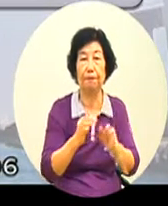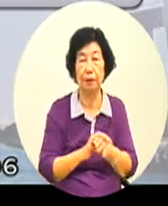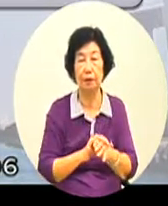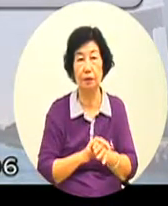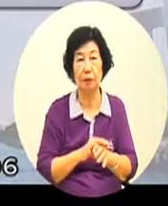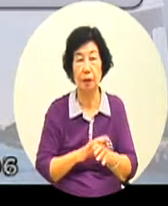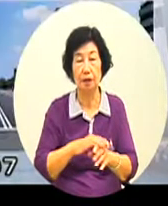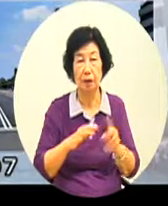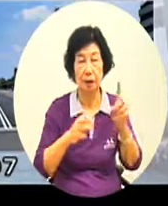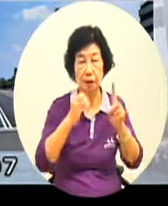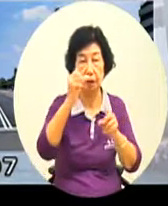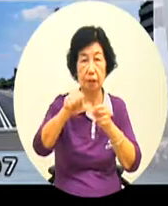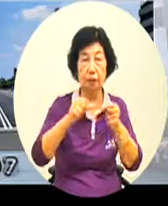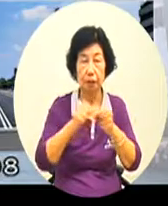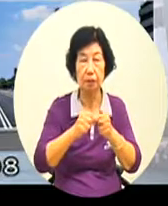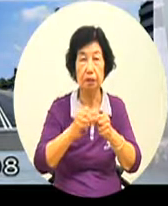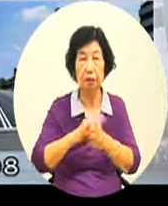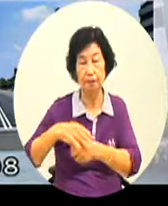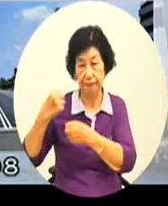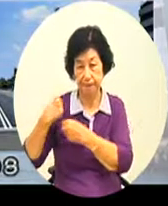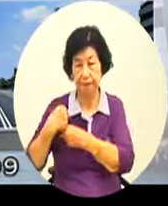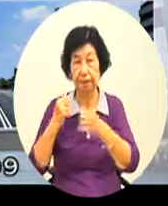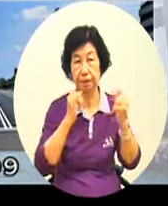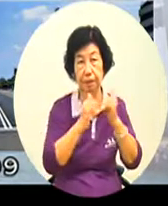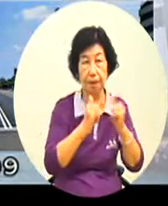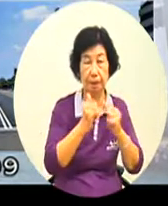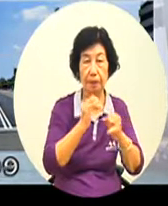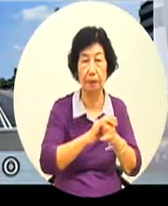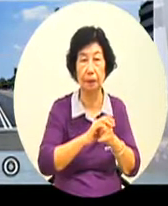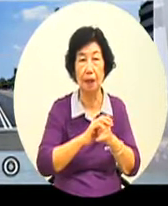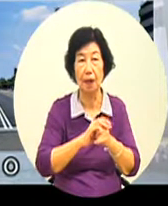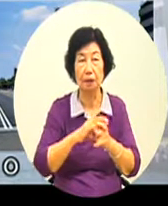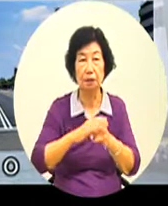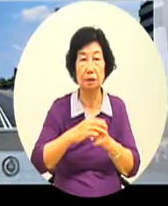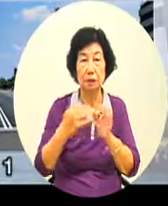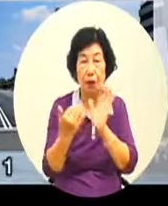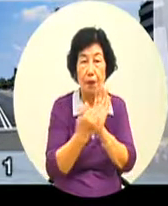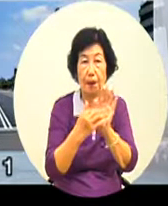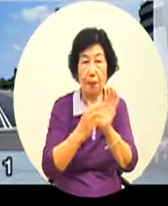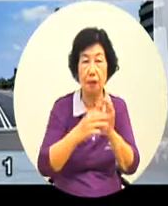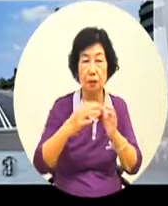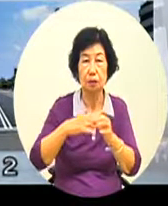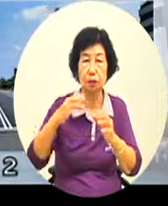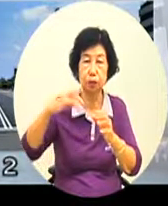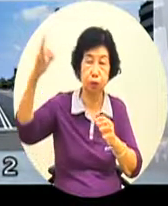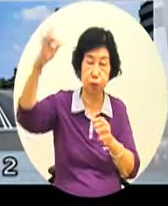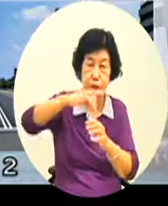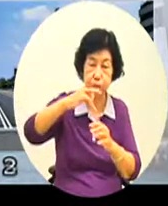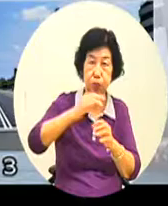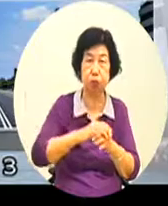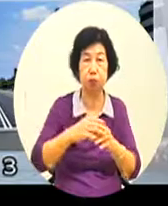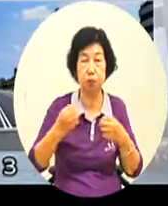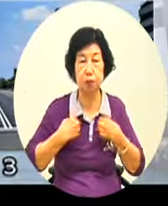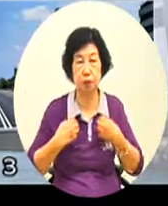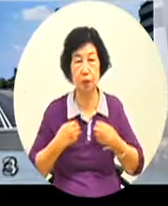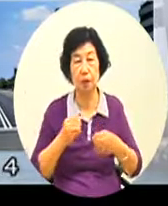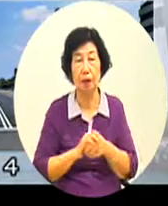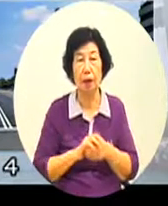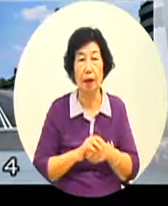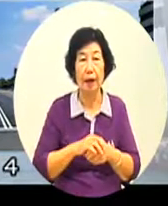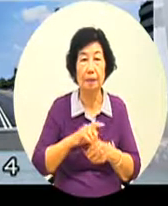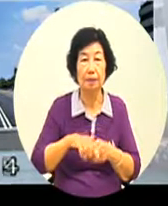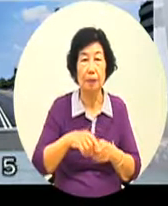105年军民联合防空演习，本市演习成绩经国防部及警政署评定为绩优